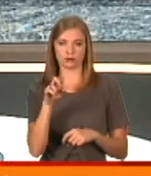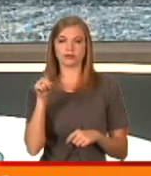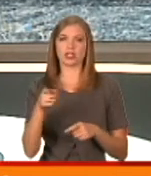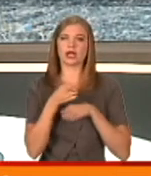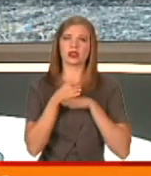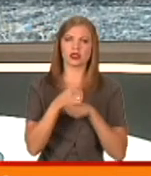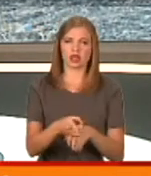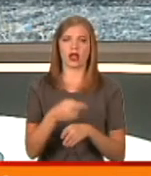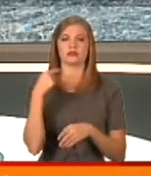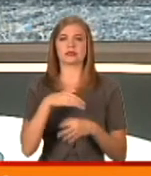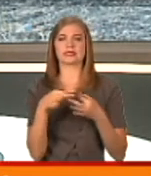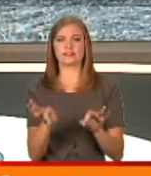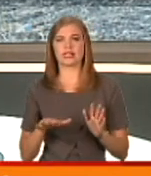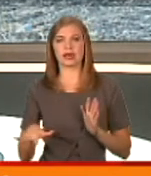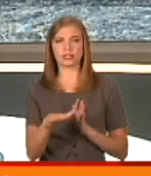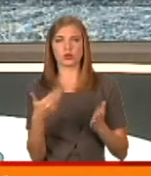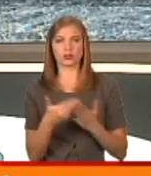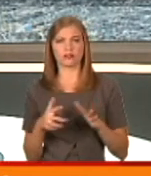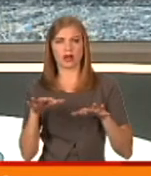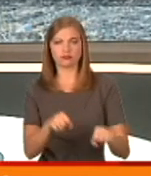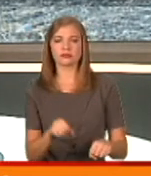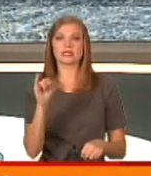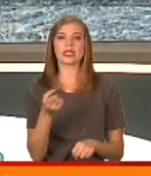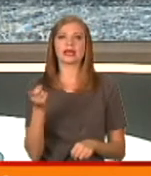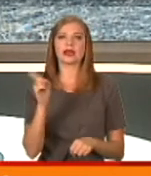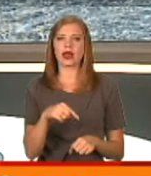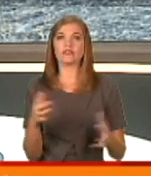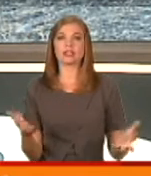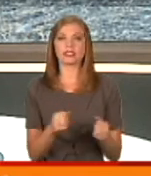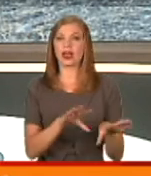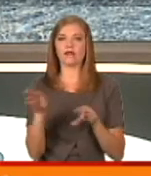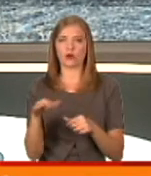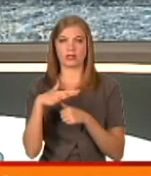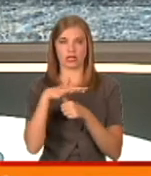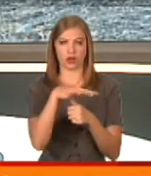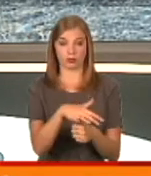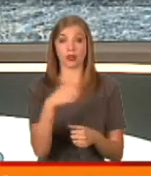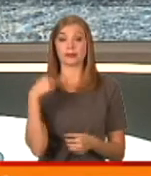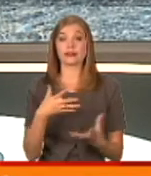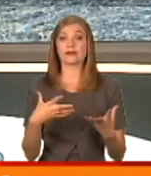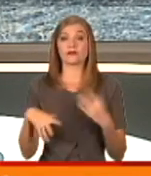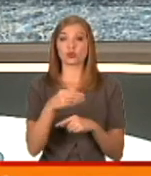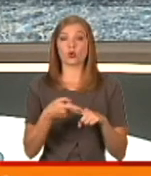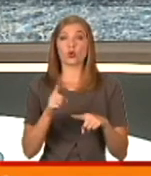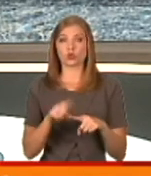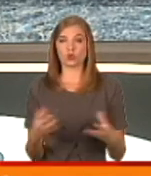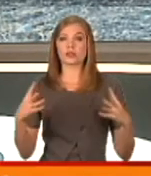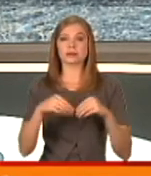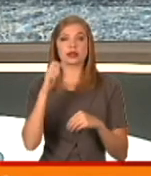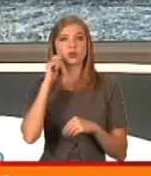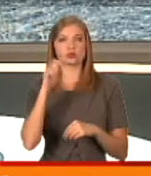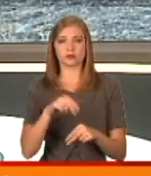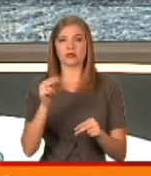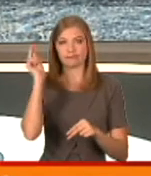подолання водних перешкод, звільнення території від загарбника і навіть евакуація поранених гелікоптером. Усього цього спільно з